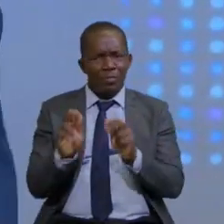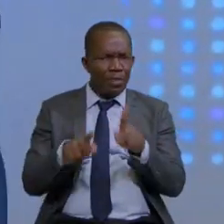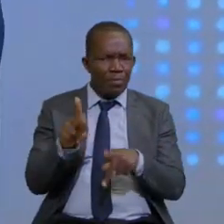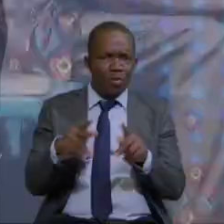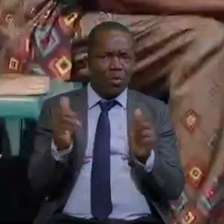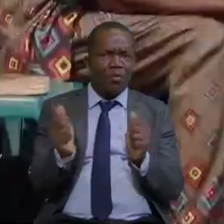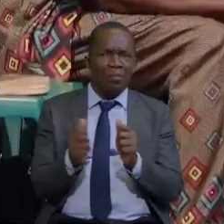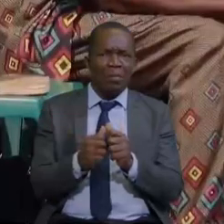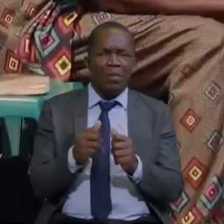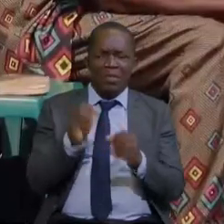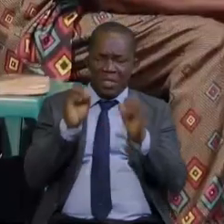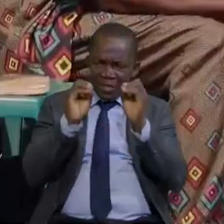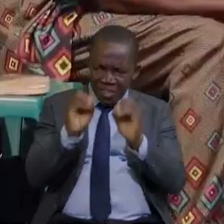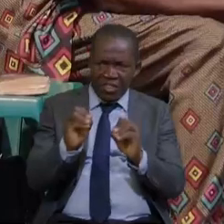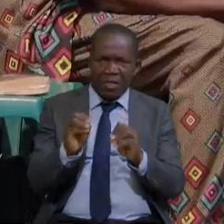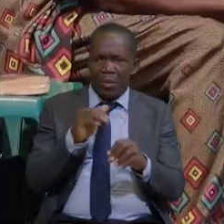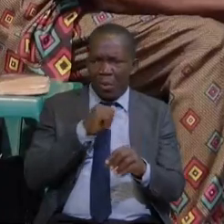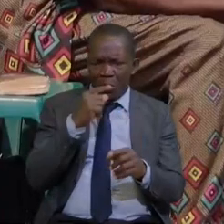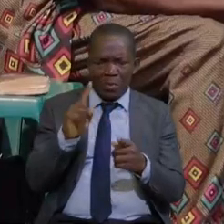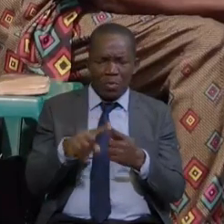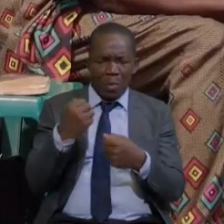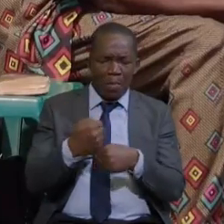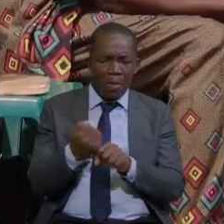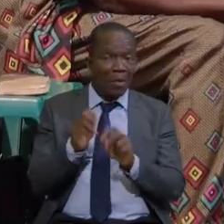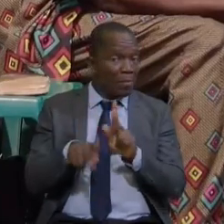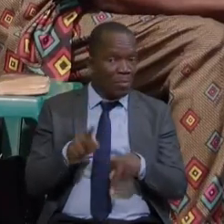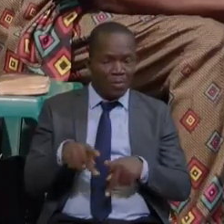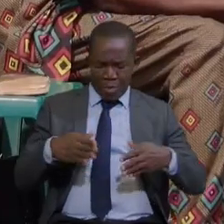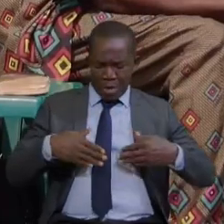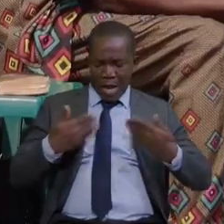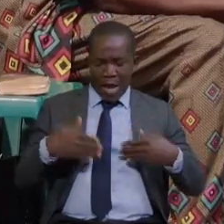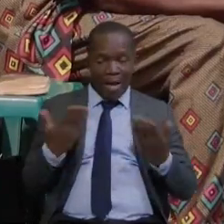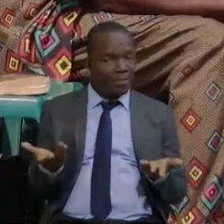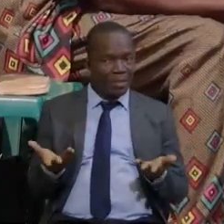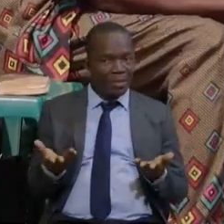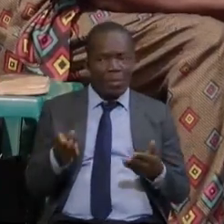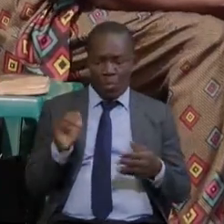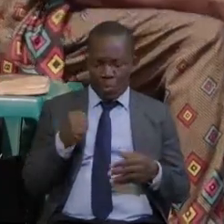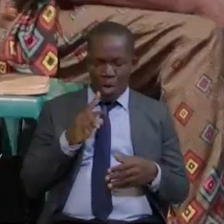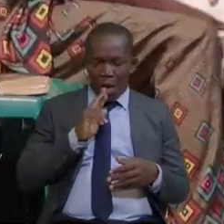On ne doit pas juste faire rire les gens. Nous ne jouons pas au jeu.